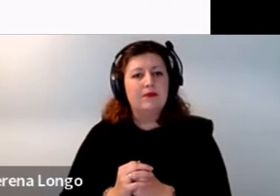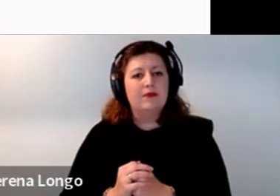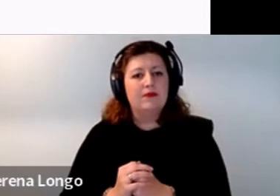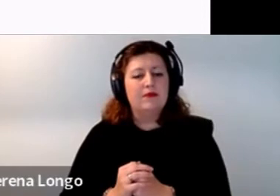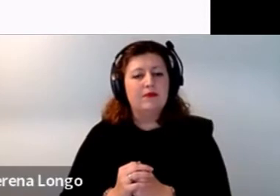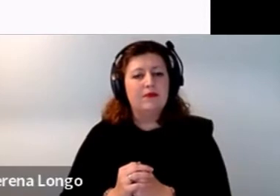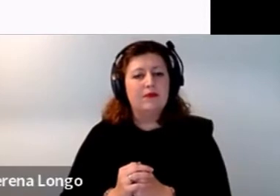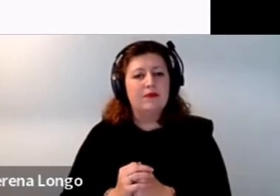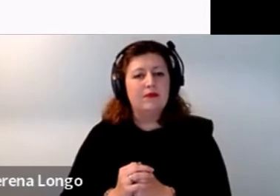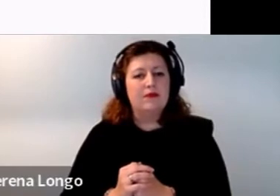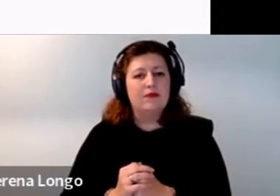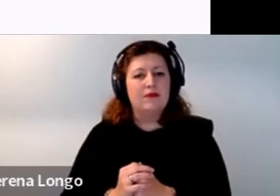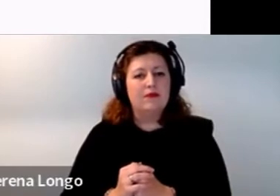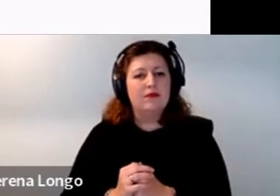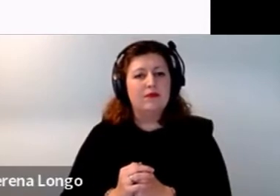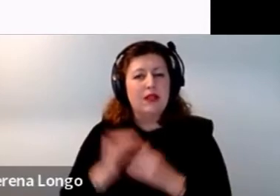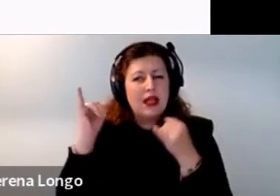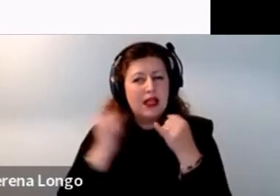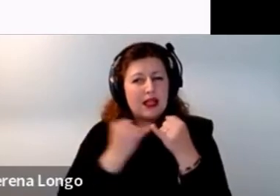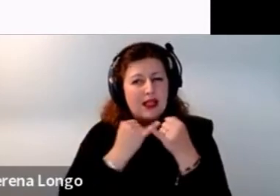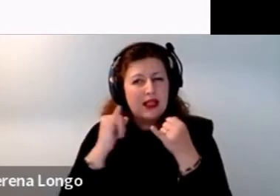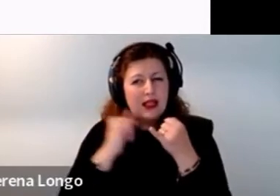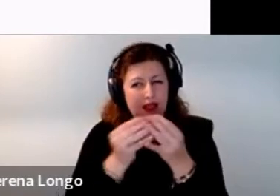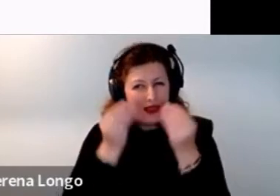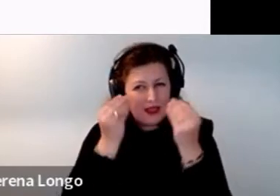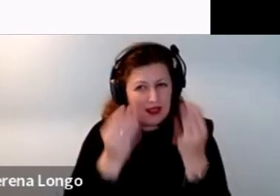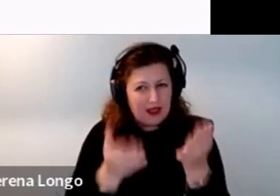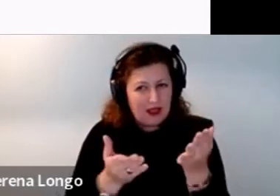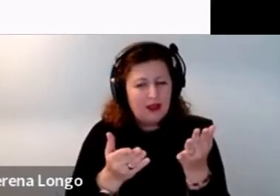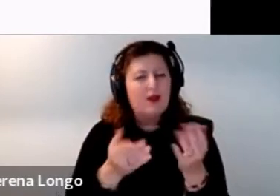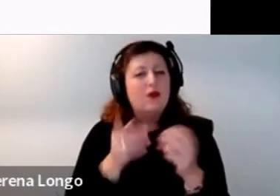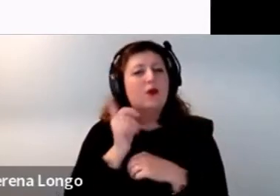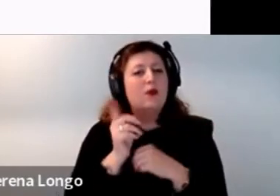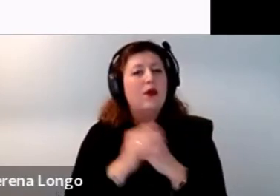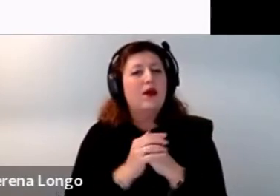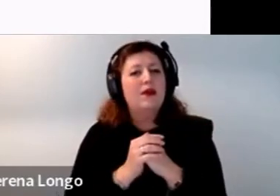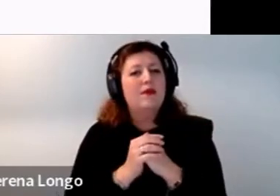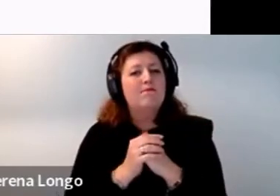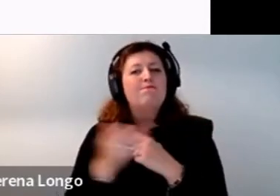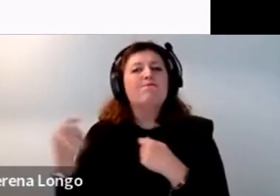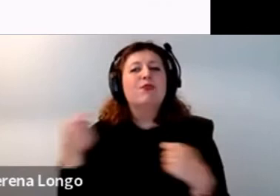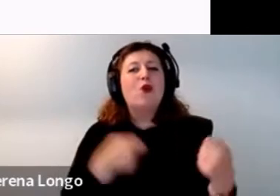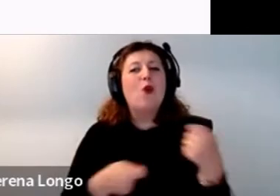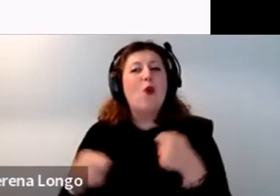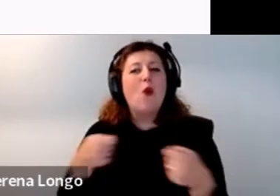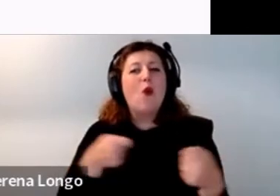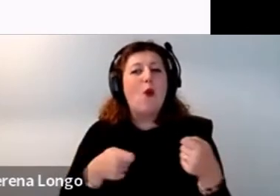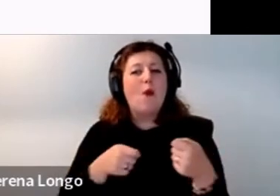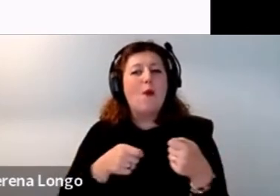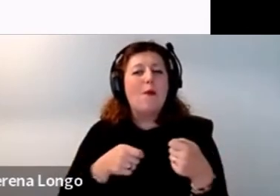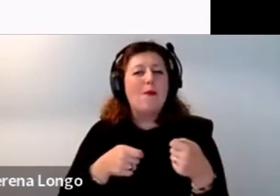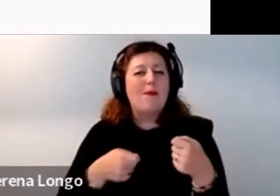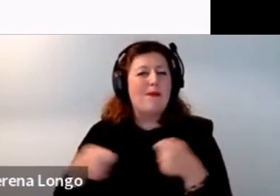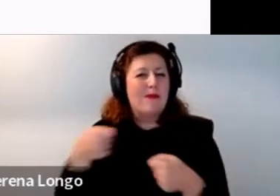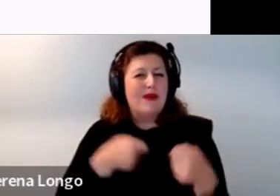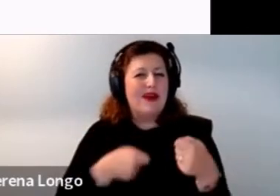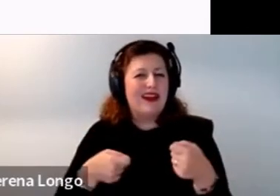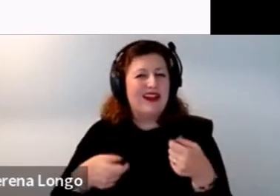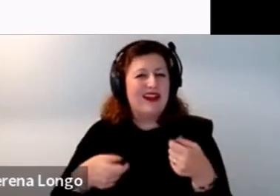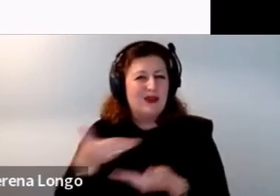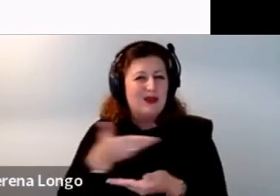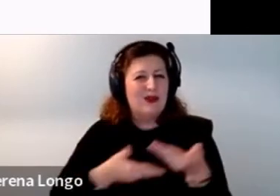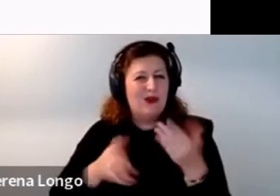Nello specifico del mondo della cooperazione, il